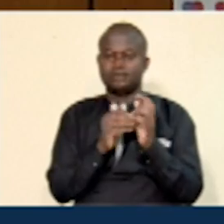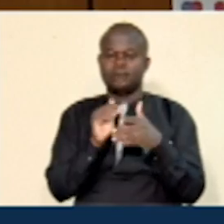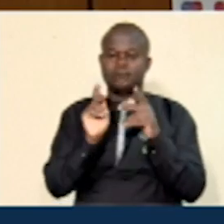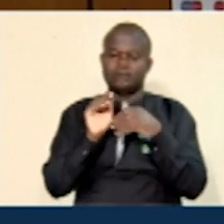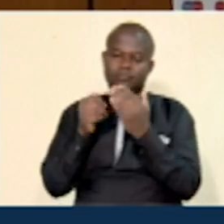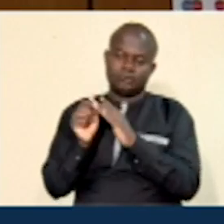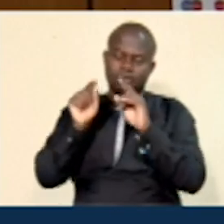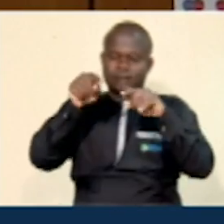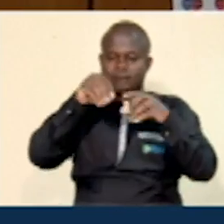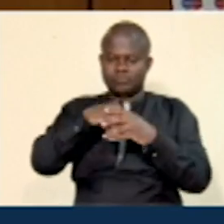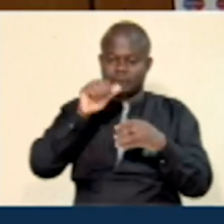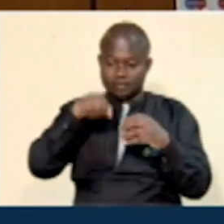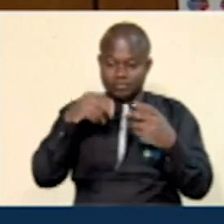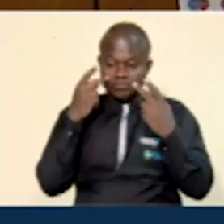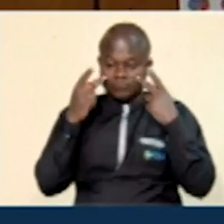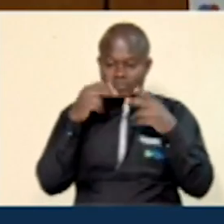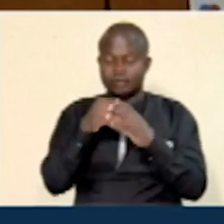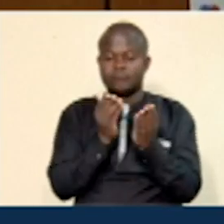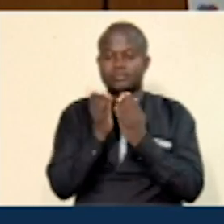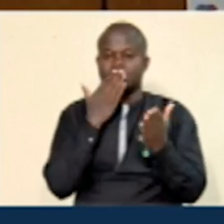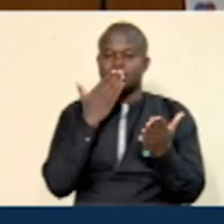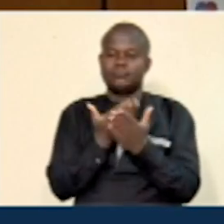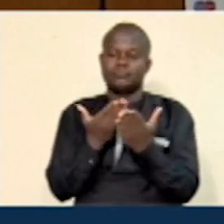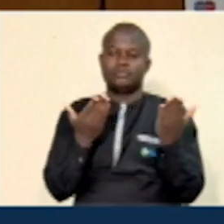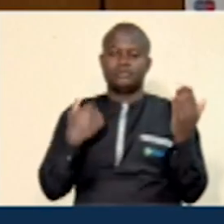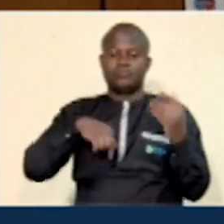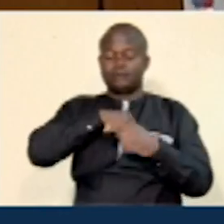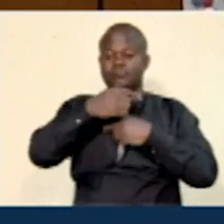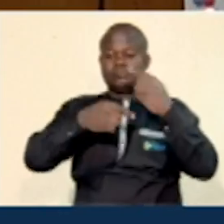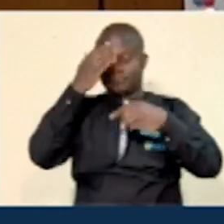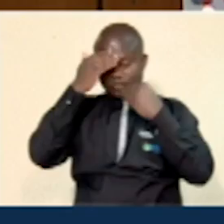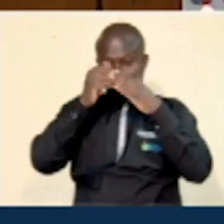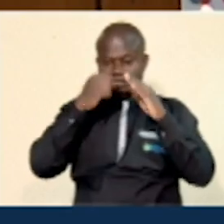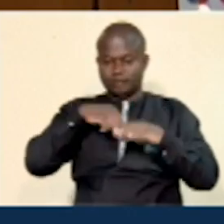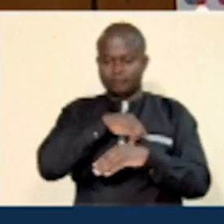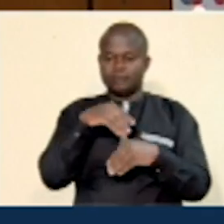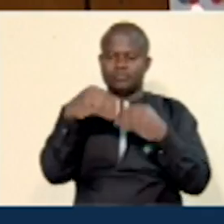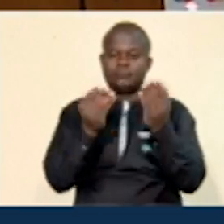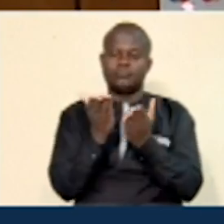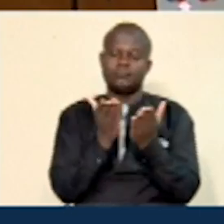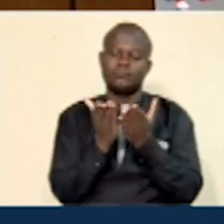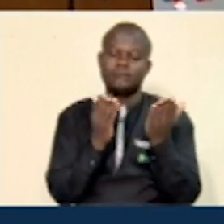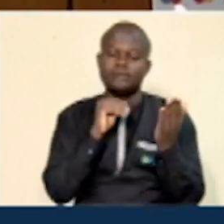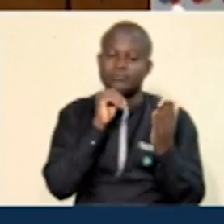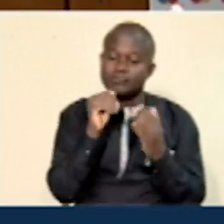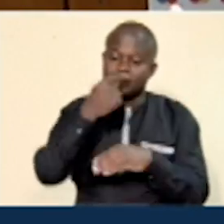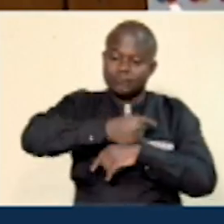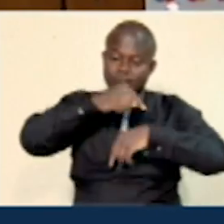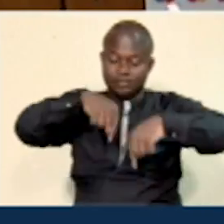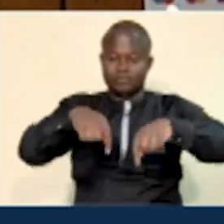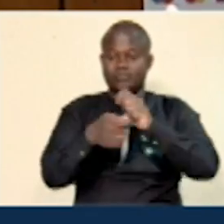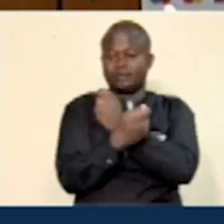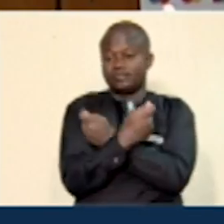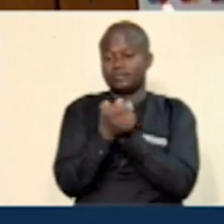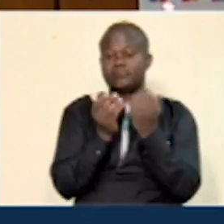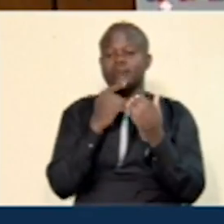n'abatugana babashe gusanga serivisi imeze neza. Turakomeje kuko serivisi imitangire yayo ntabwo uyu munsi uvugurura